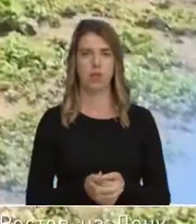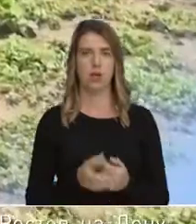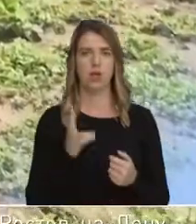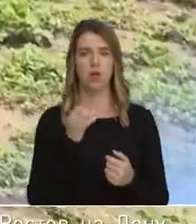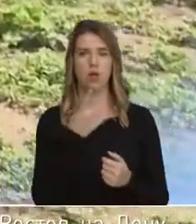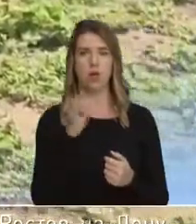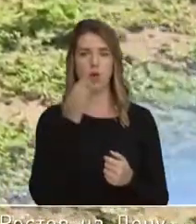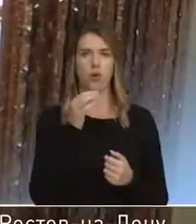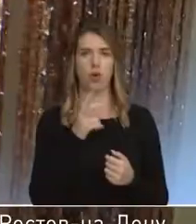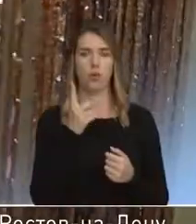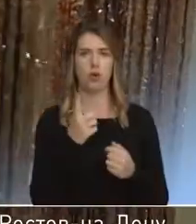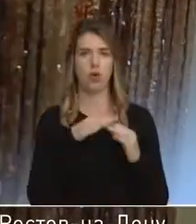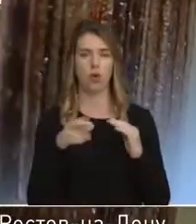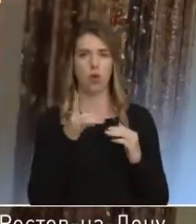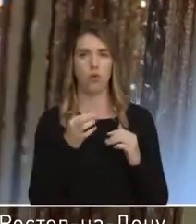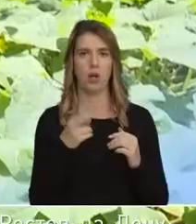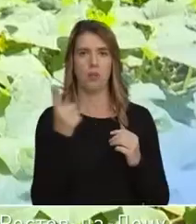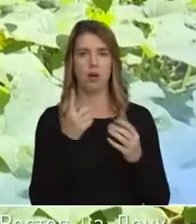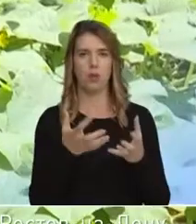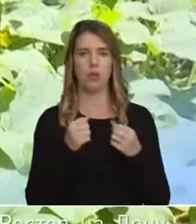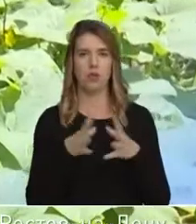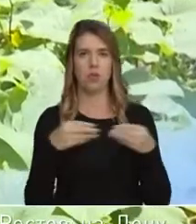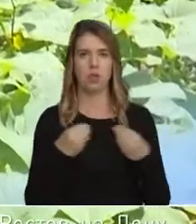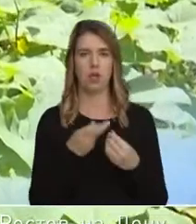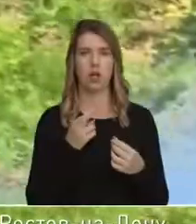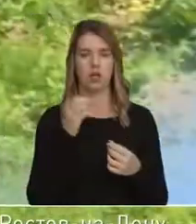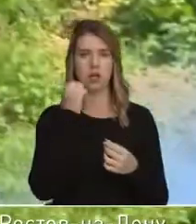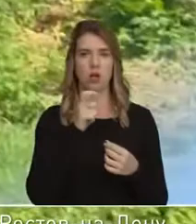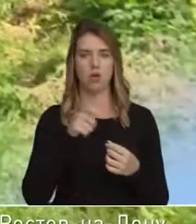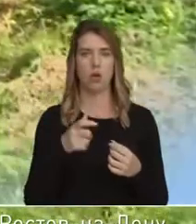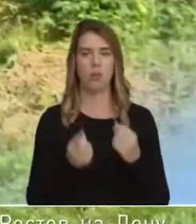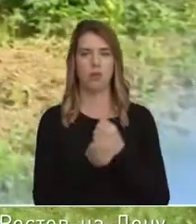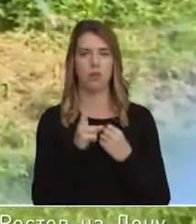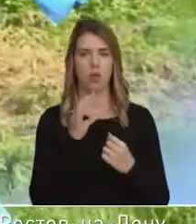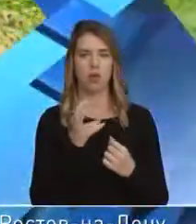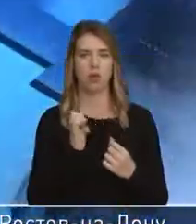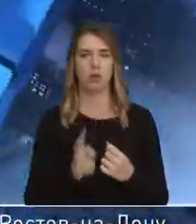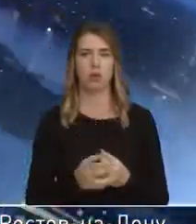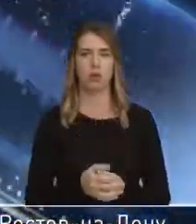Ни одной крови, но под одной кровлей. Первая приемная семья для пожилых появилась в Донецке.